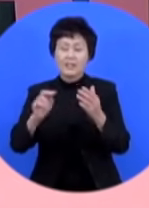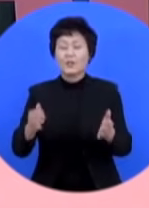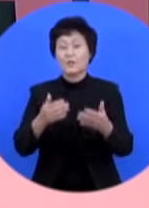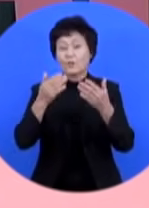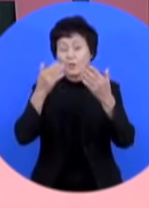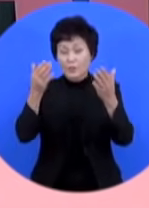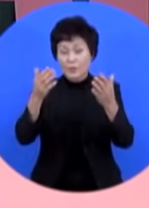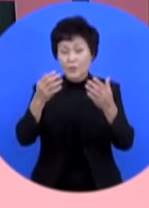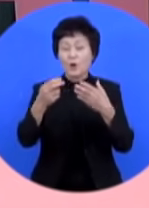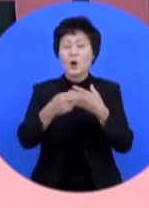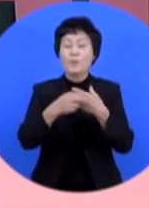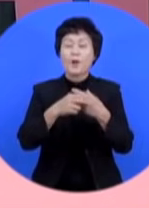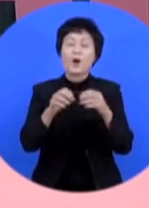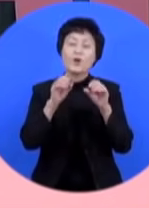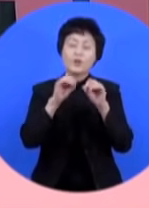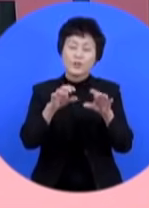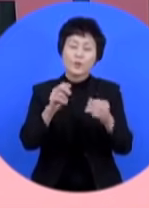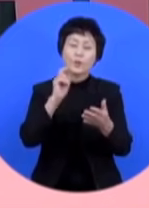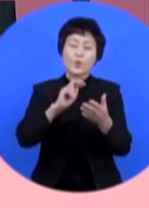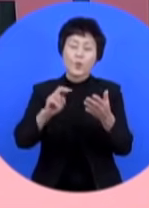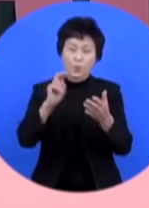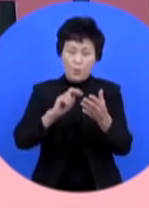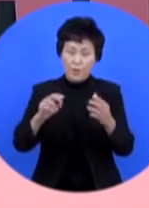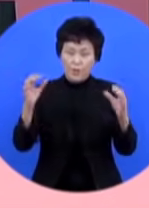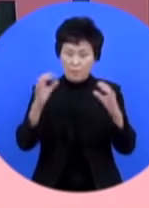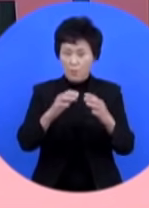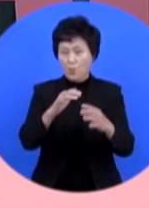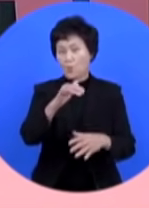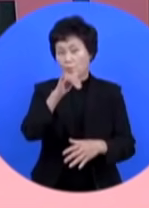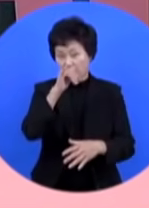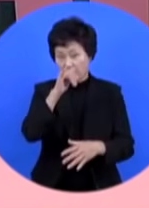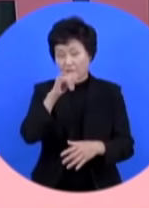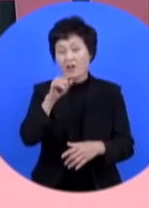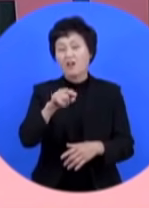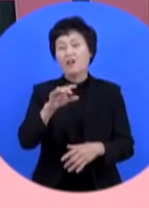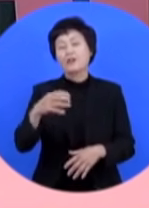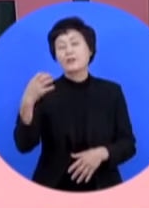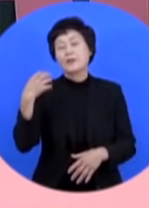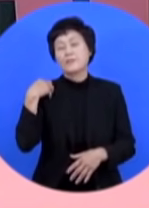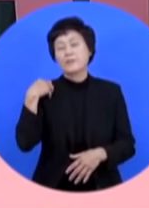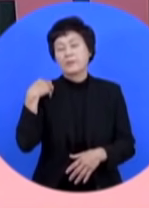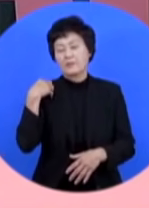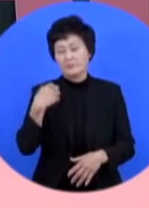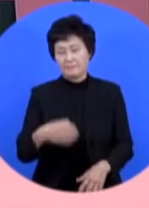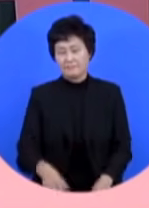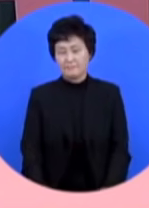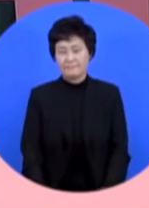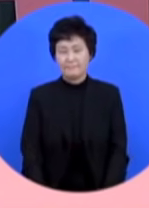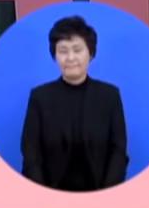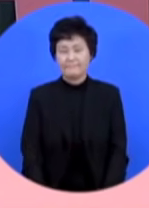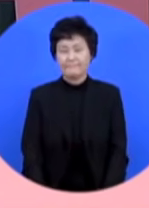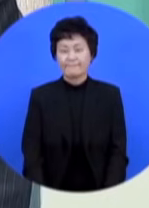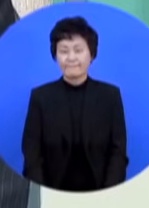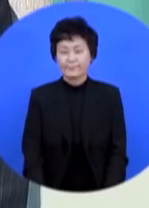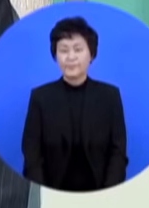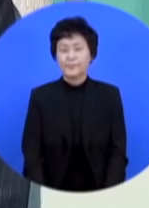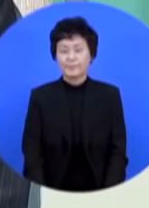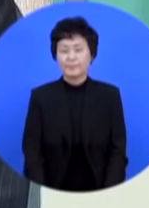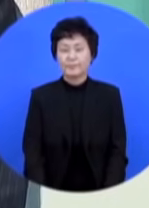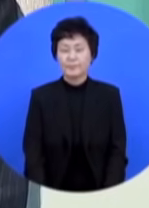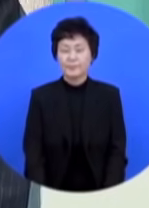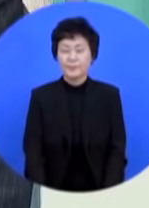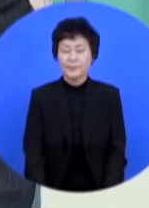노래 모임이라는 그 팀이 있었습니다. 거기 저희가 대장을 했습니다. 네. 아니 참 저렇게도